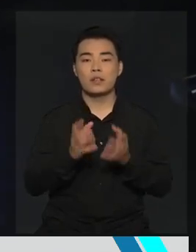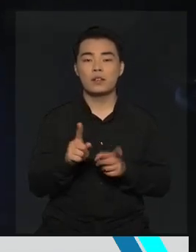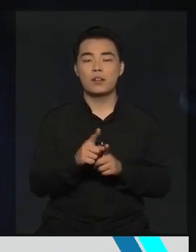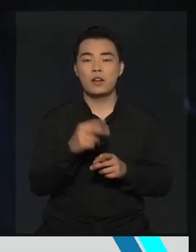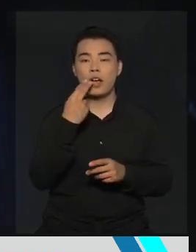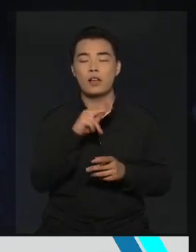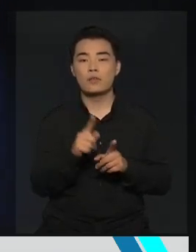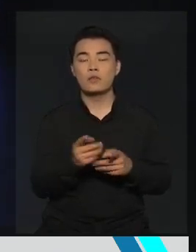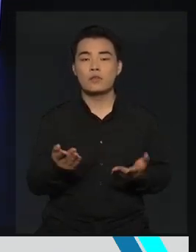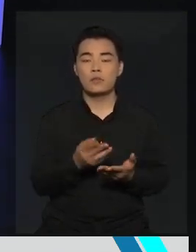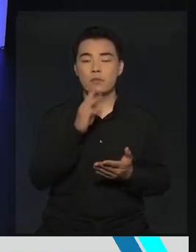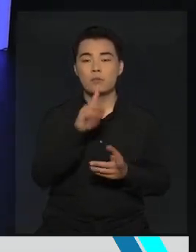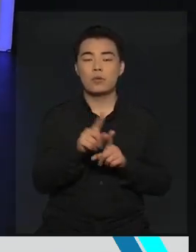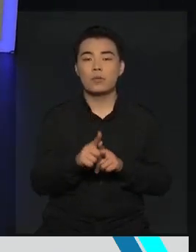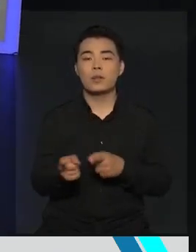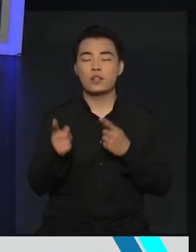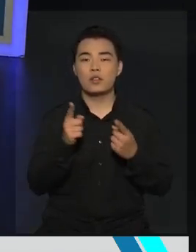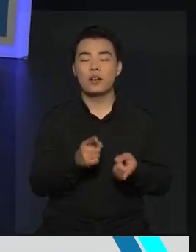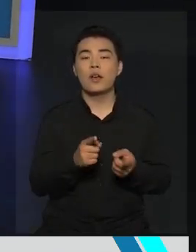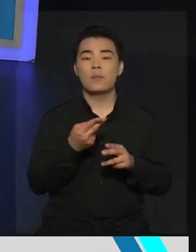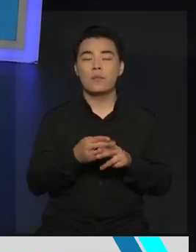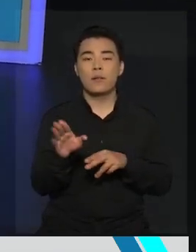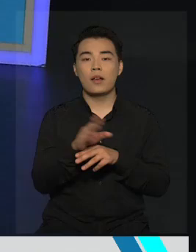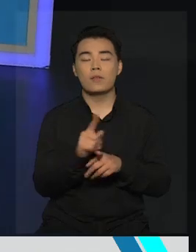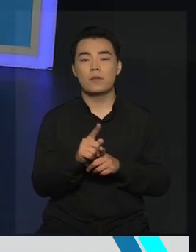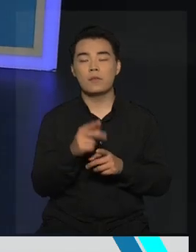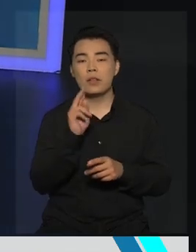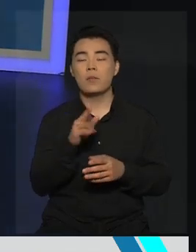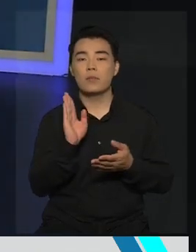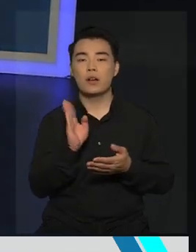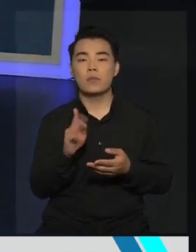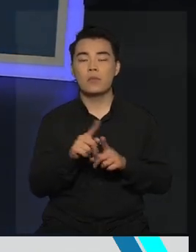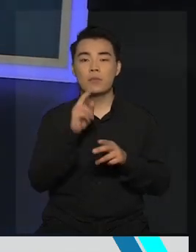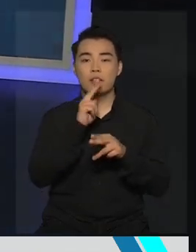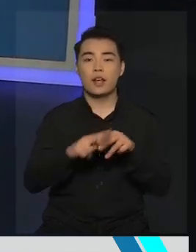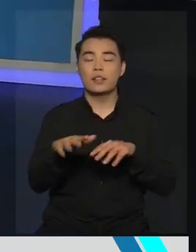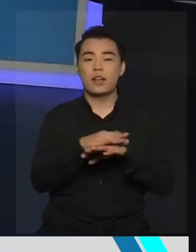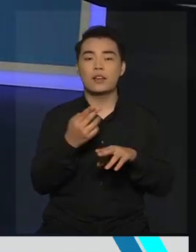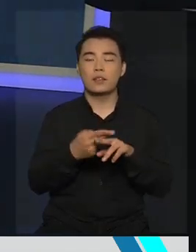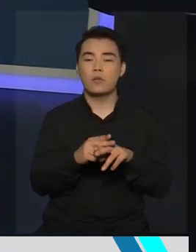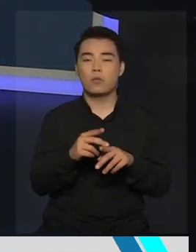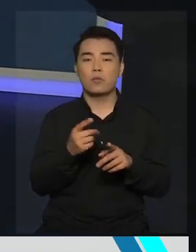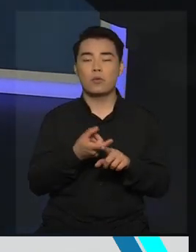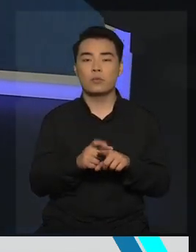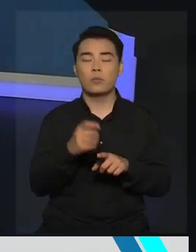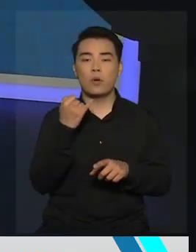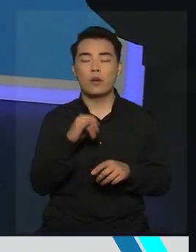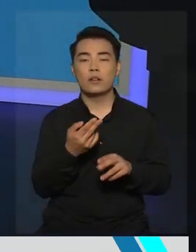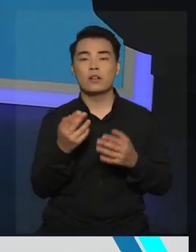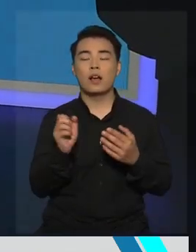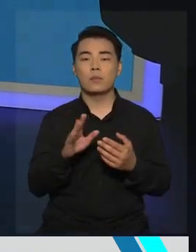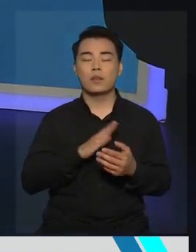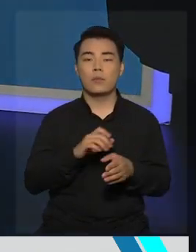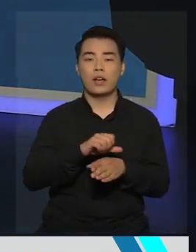капитал, и за ним тоже приезжают, то есть здесь есть, конечно, влияние. Мы теряем население, это очень плохо, и поэтому то, что сегодня